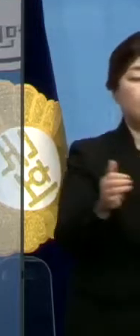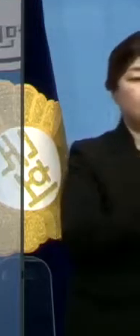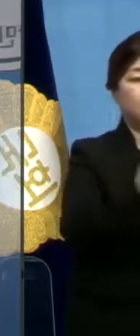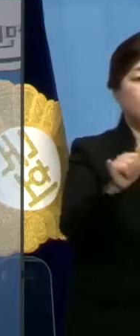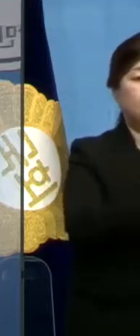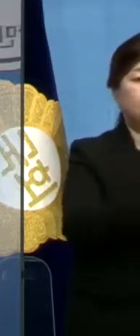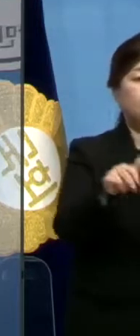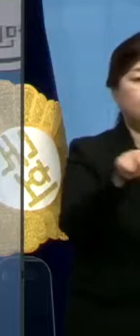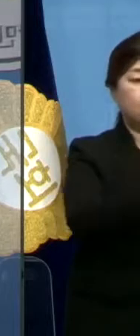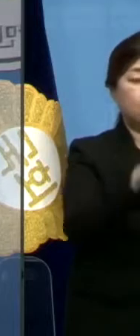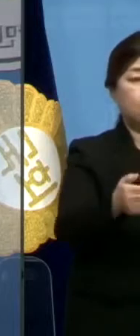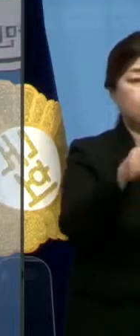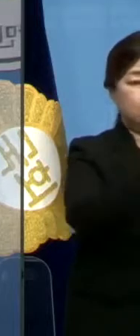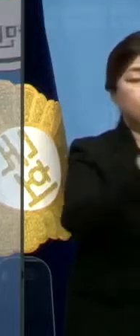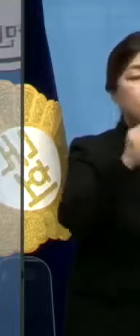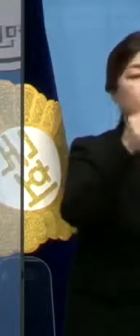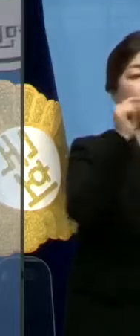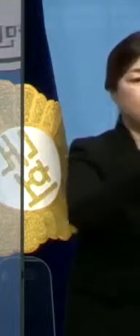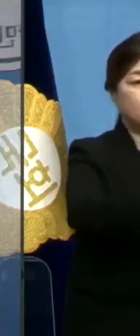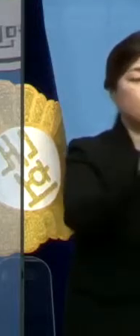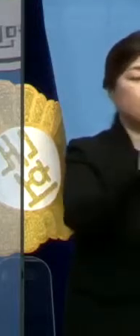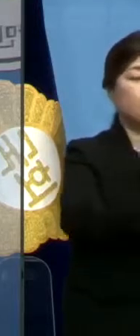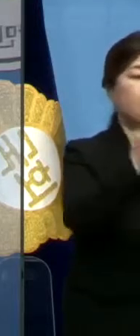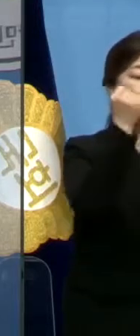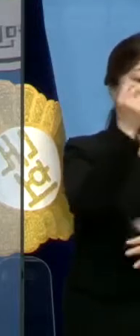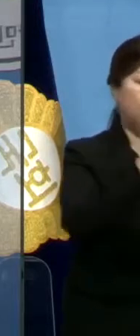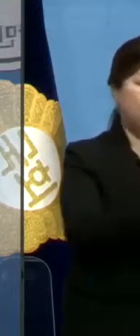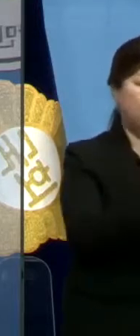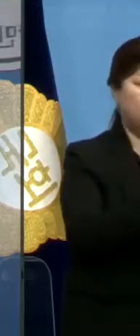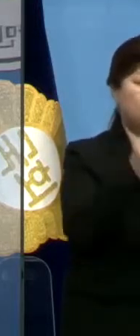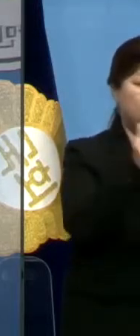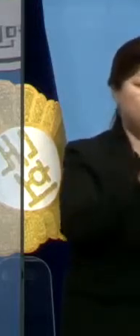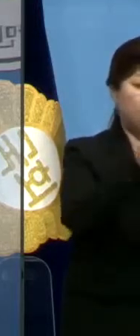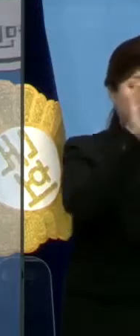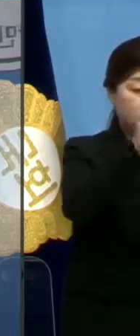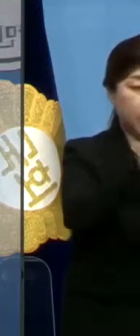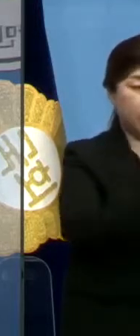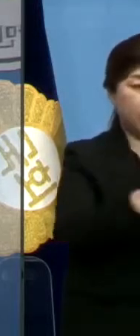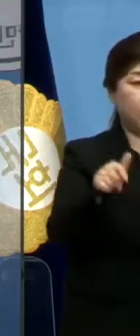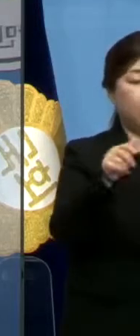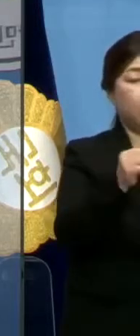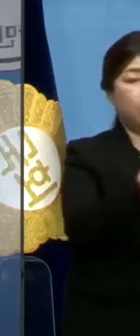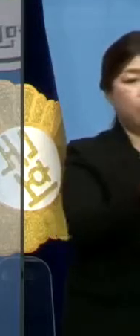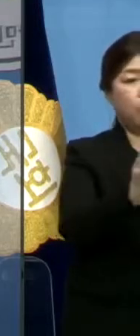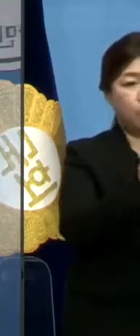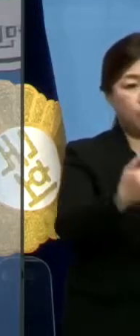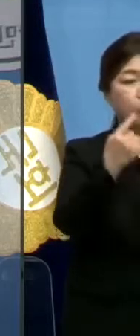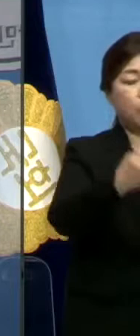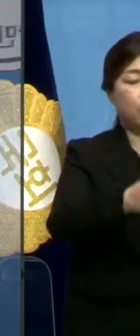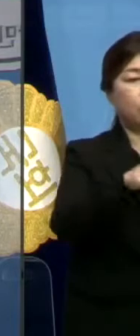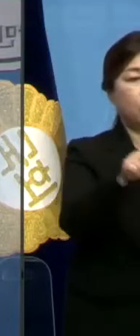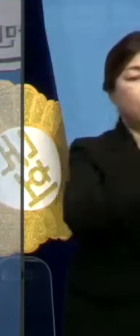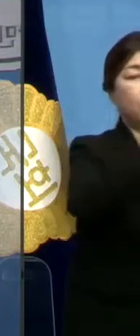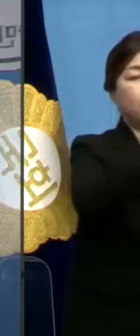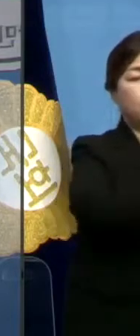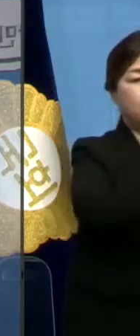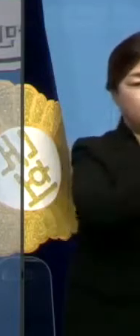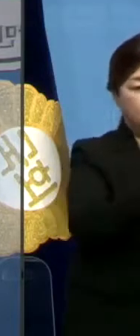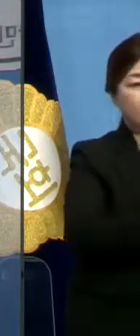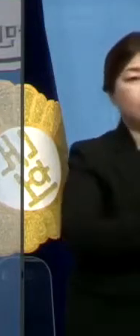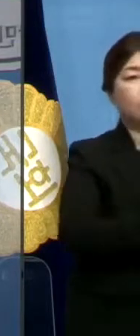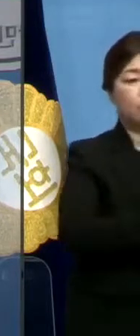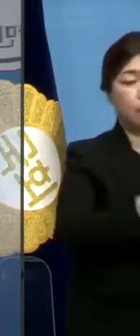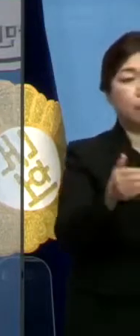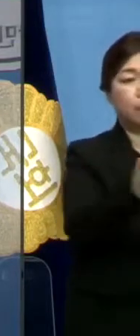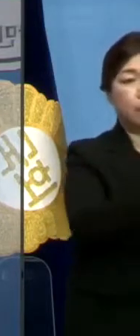뉴욕주의 종교시설 집합금지 명령에 대한 헌법 소원에서 방역의 논리보다는 종교의 자유라는 가치의